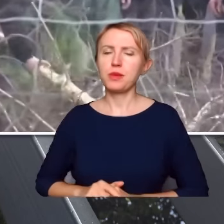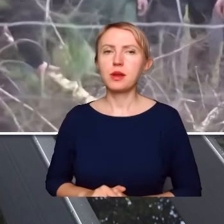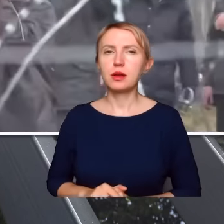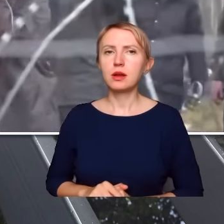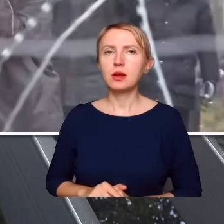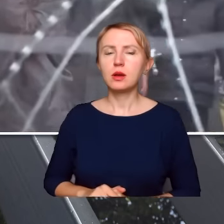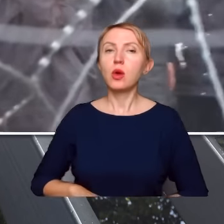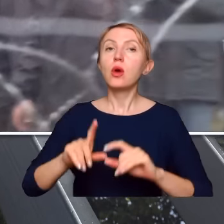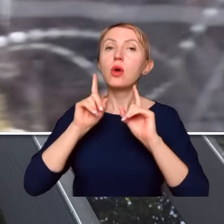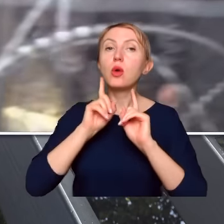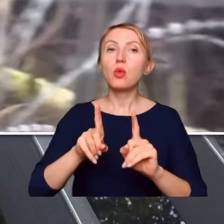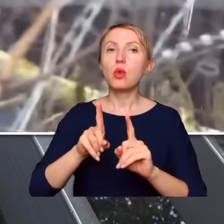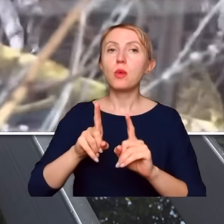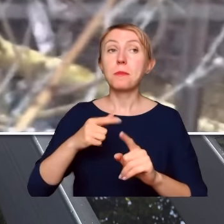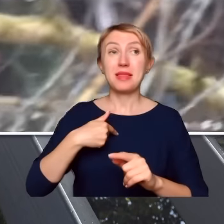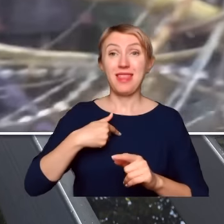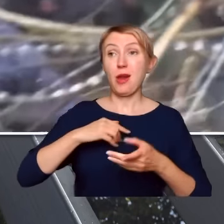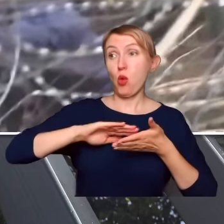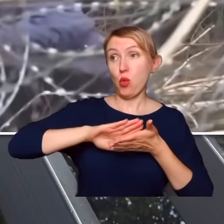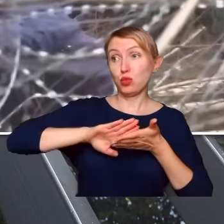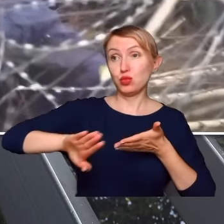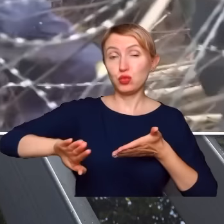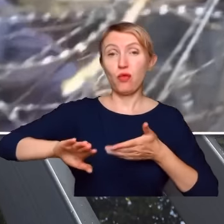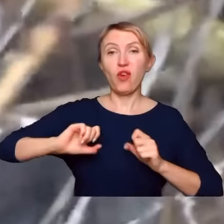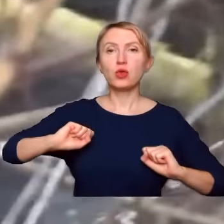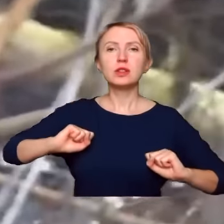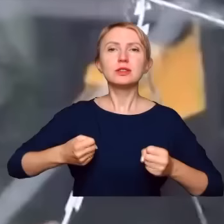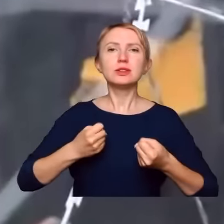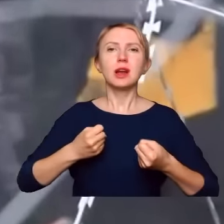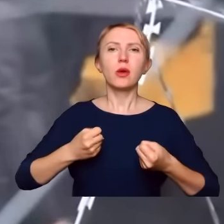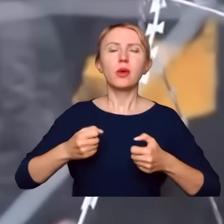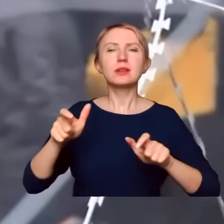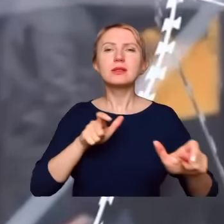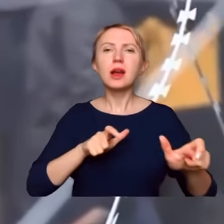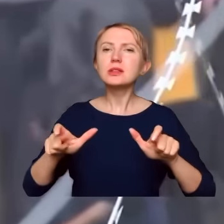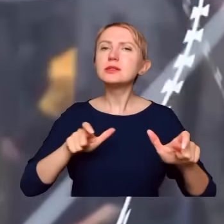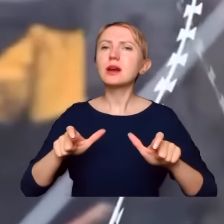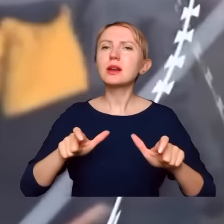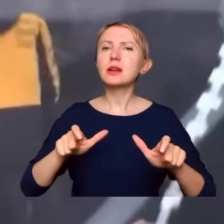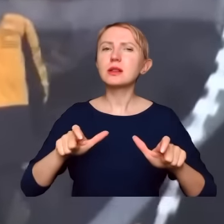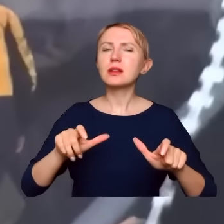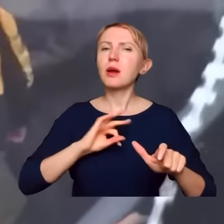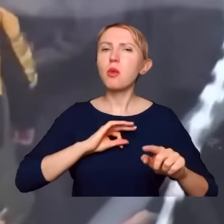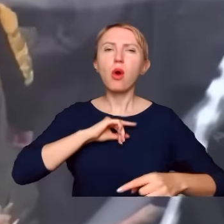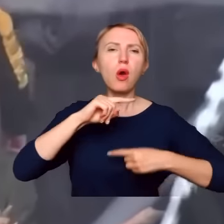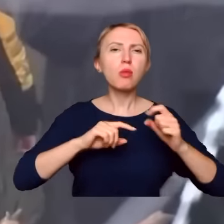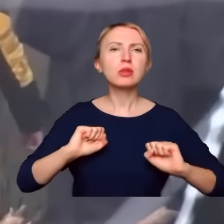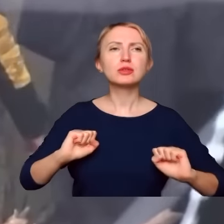faktycznie odsuwa mnie od tych czynności nadzorczych nad działaniami operacyjnymi służb,